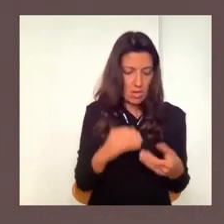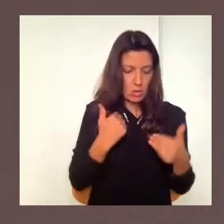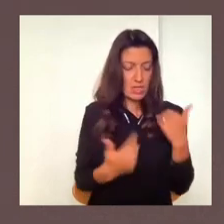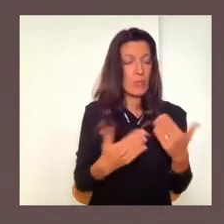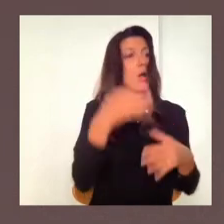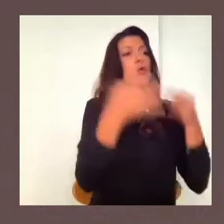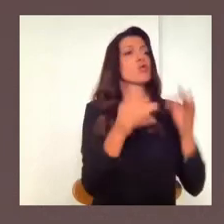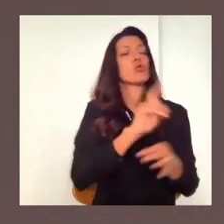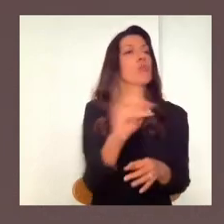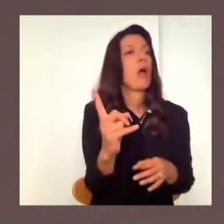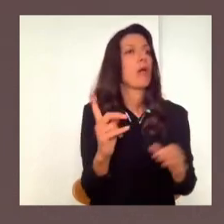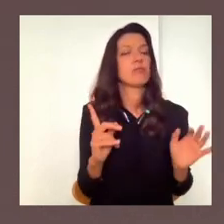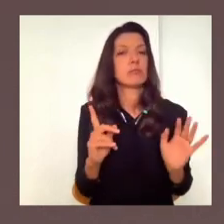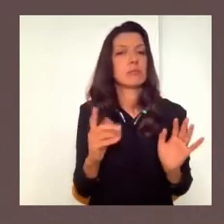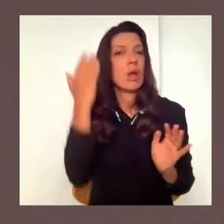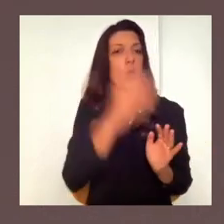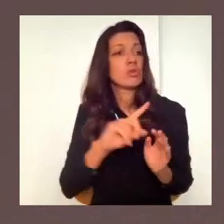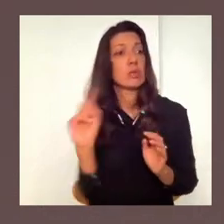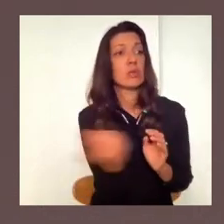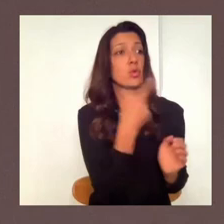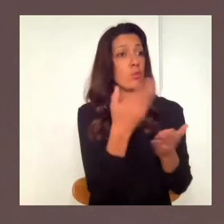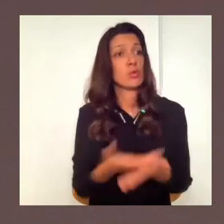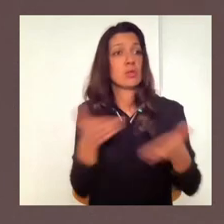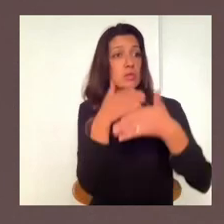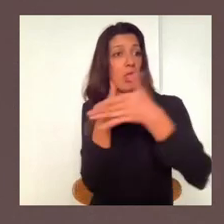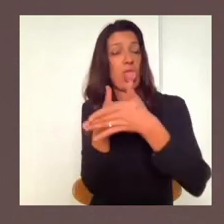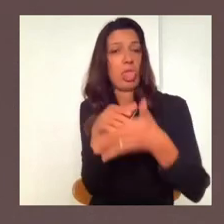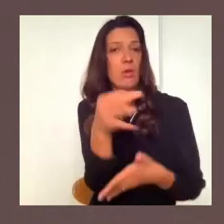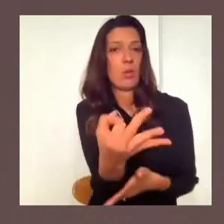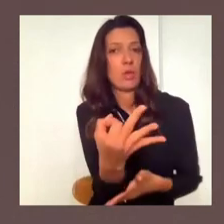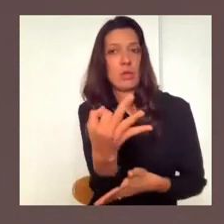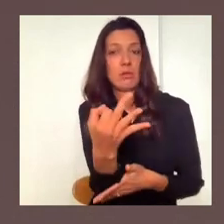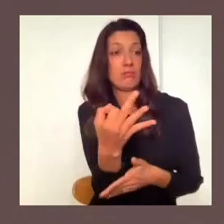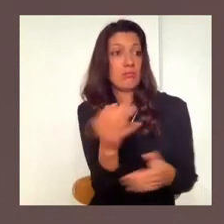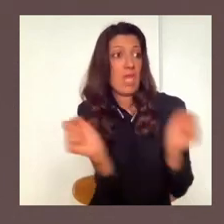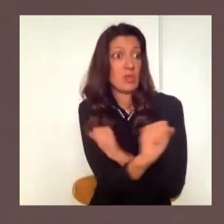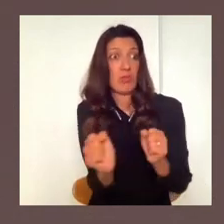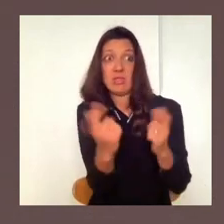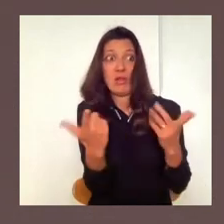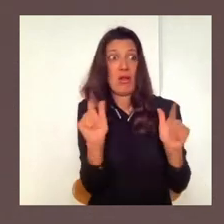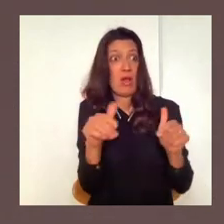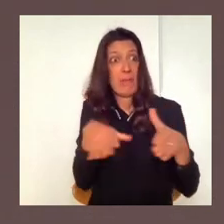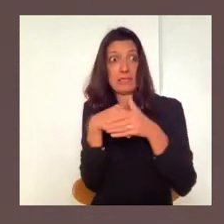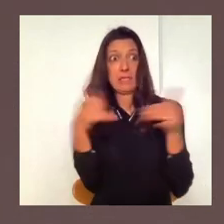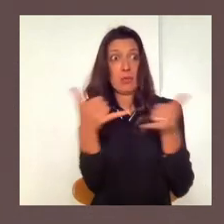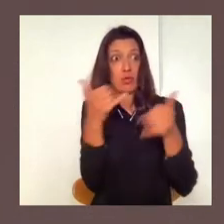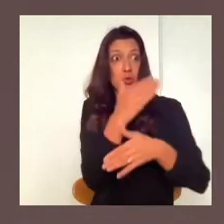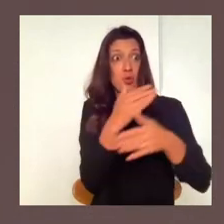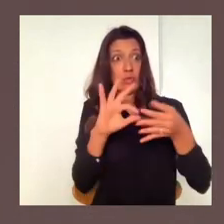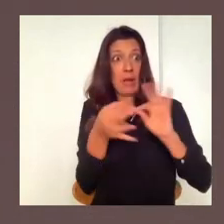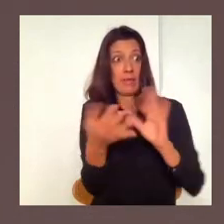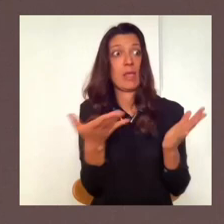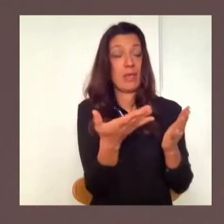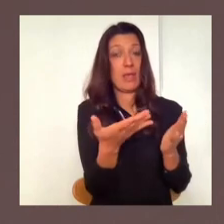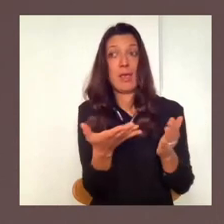On sait que on est tous dans une situation extraordinaire d'être au jeu, d'être des champions. Et avant